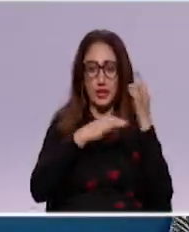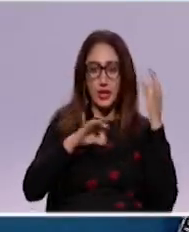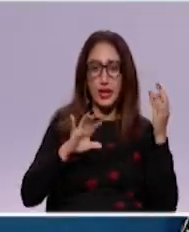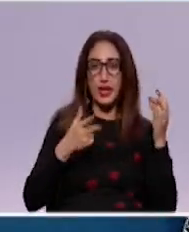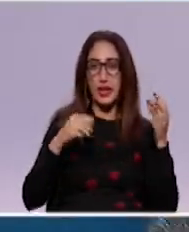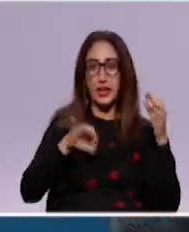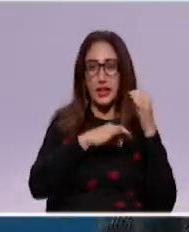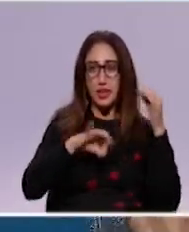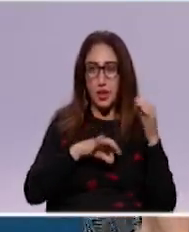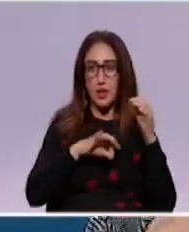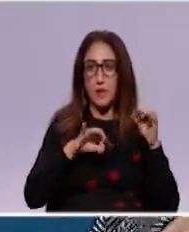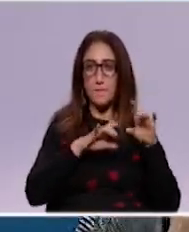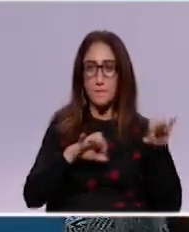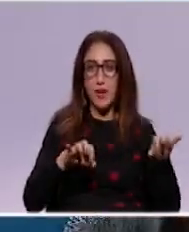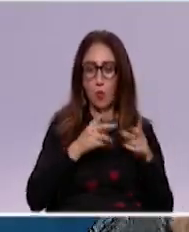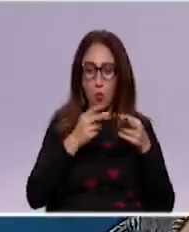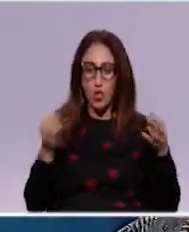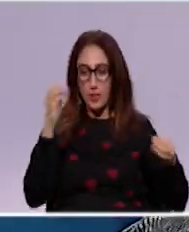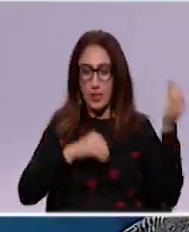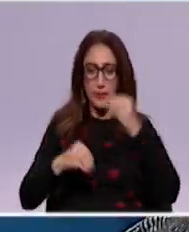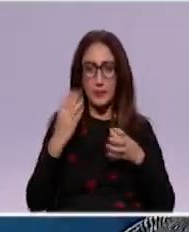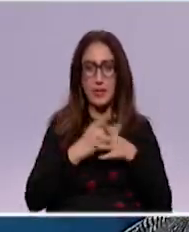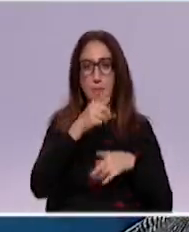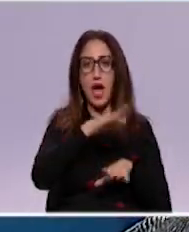الكتريك جيتار مع كيبورد مع